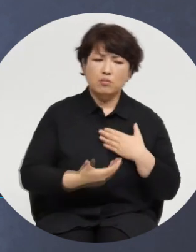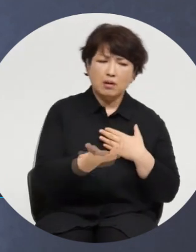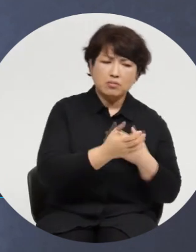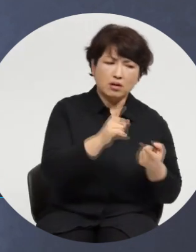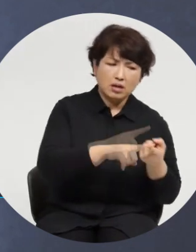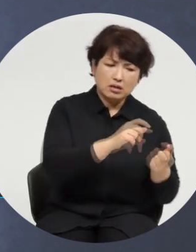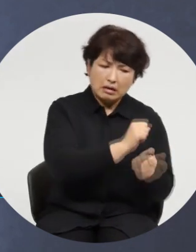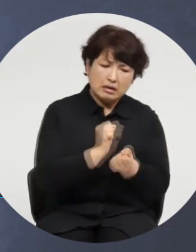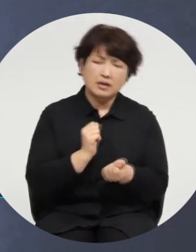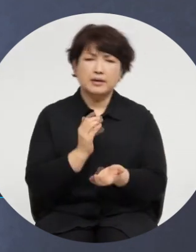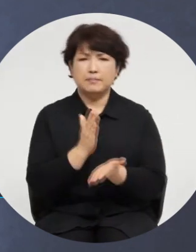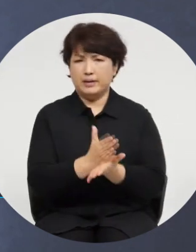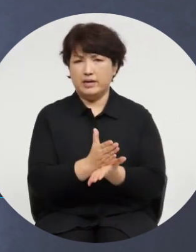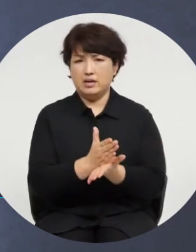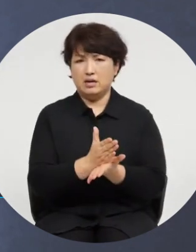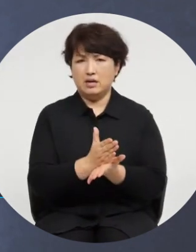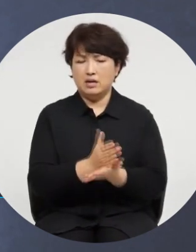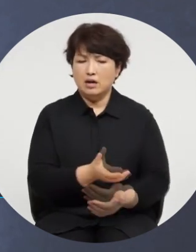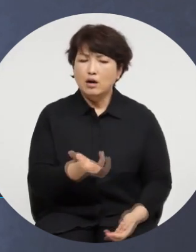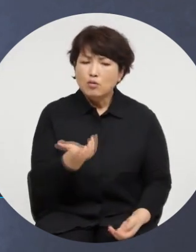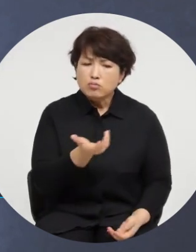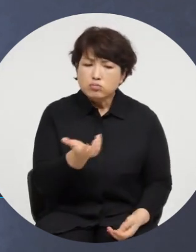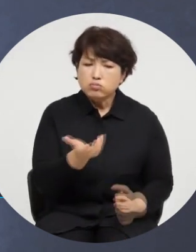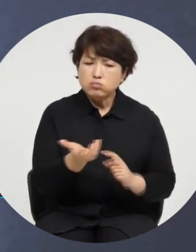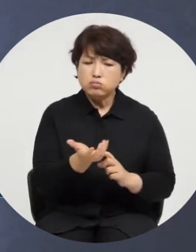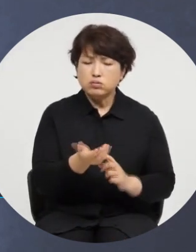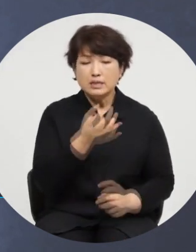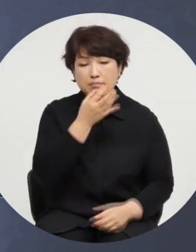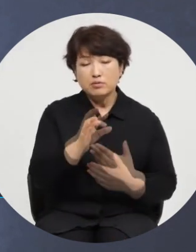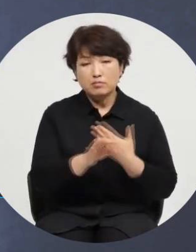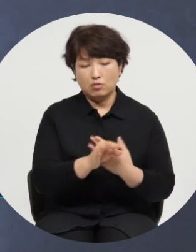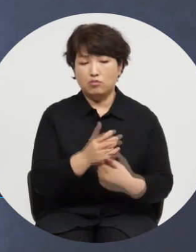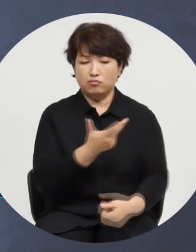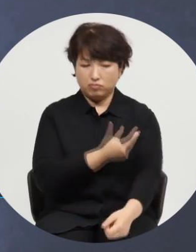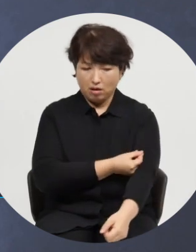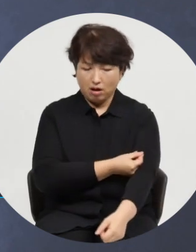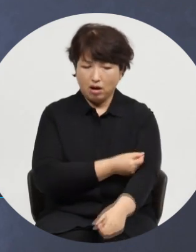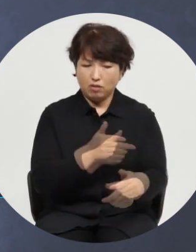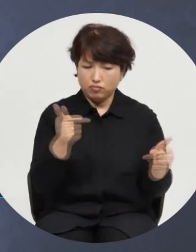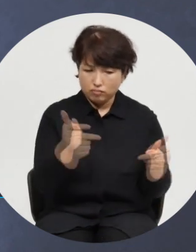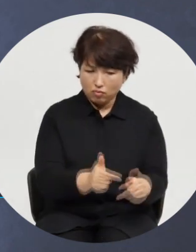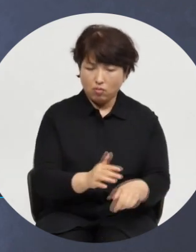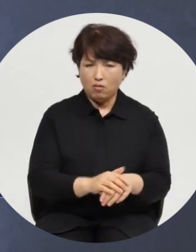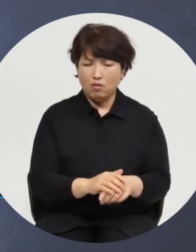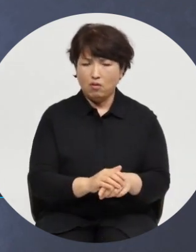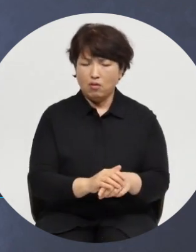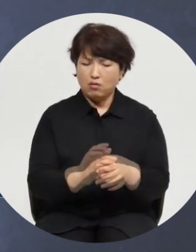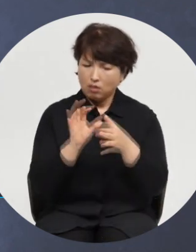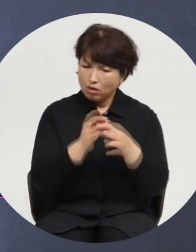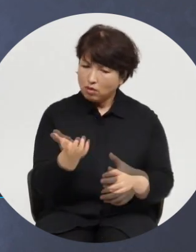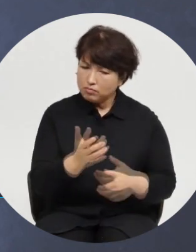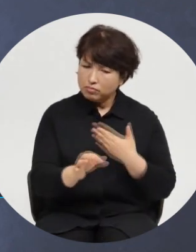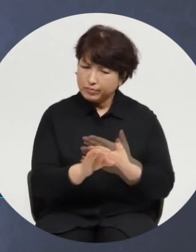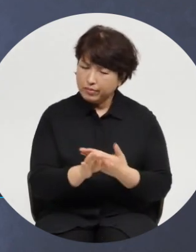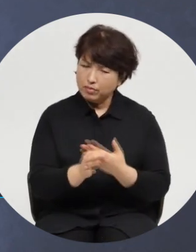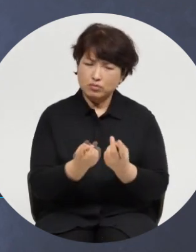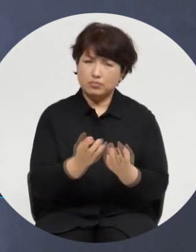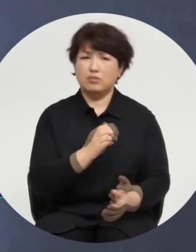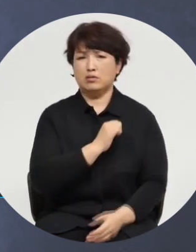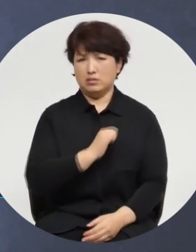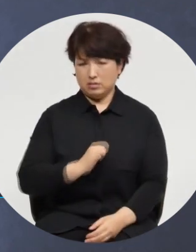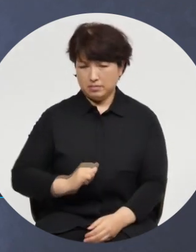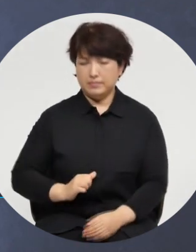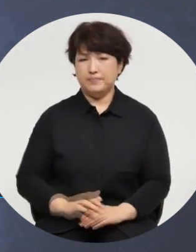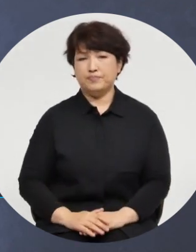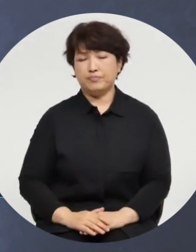모아 폭로에 덜 구애를 받아야 된다 통증 없는 자 좀 힘들면 군은 뭐 주사를 맞아야 되고 그러다 보면